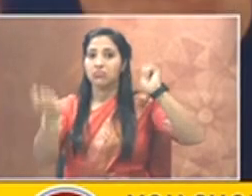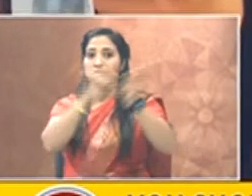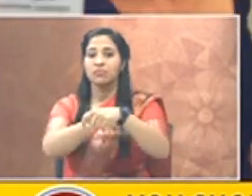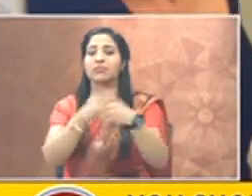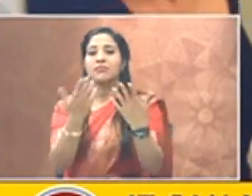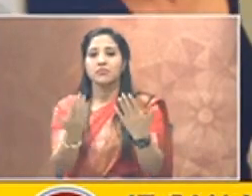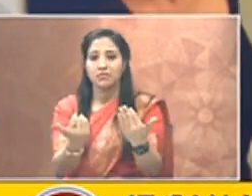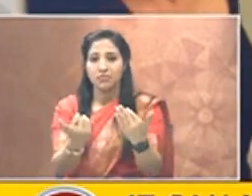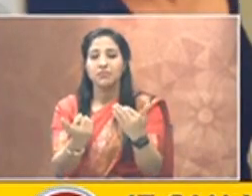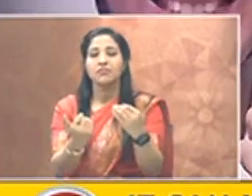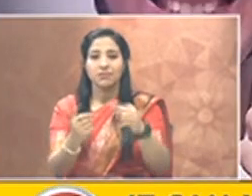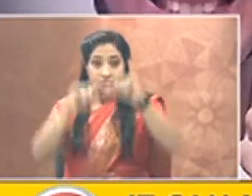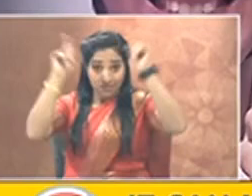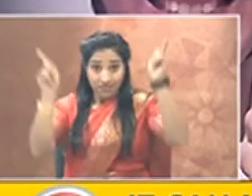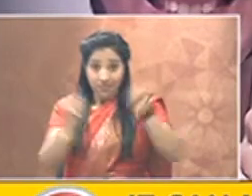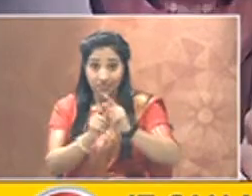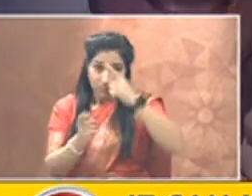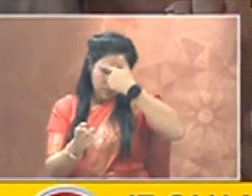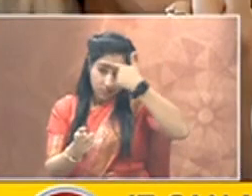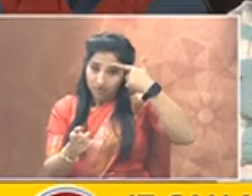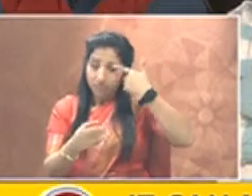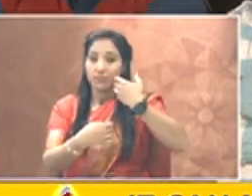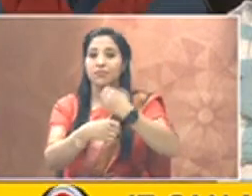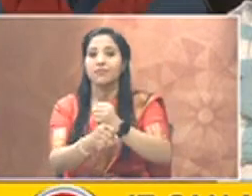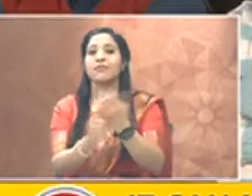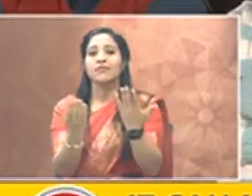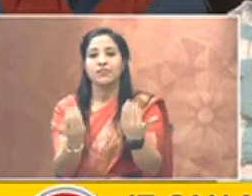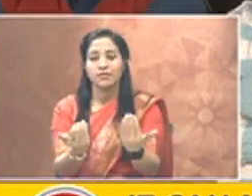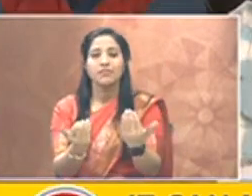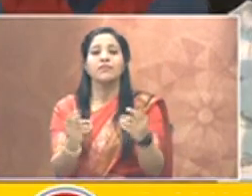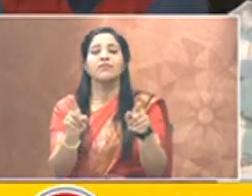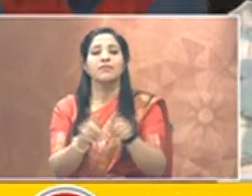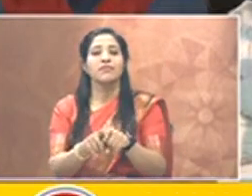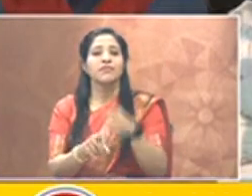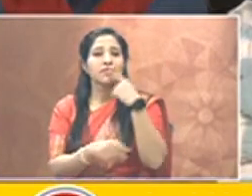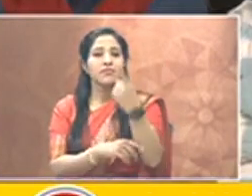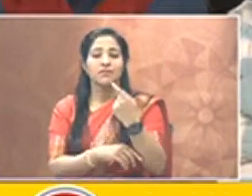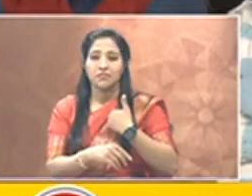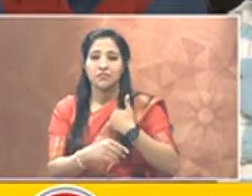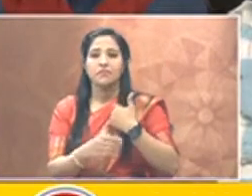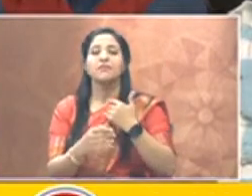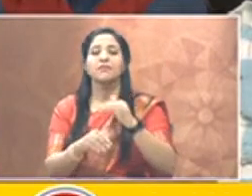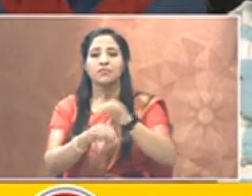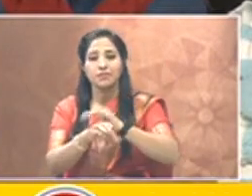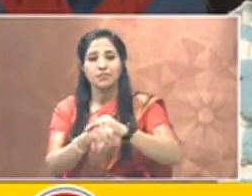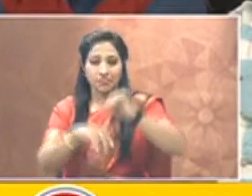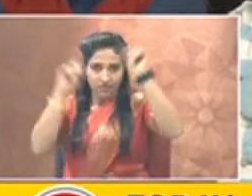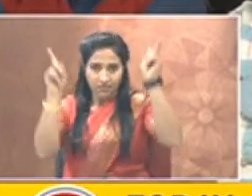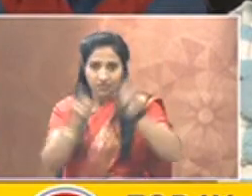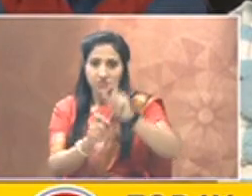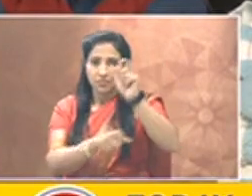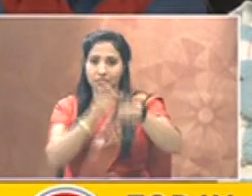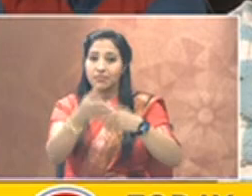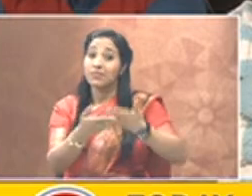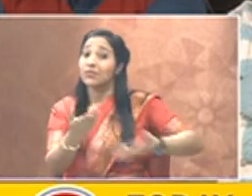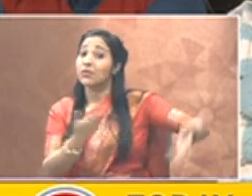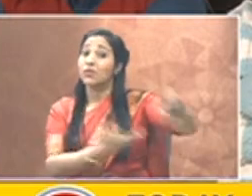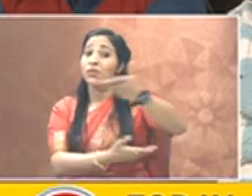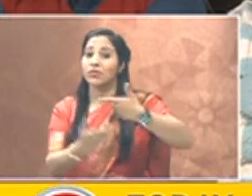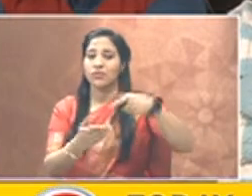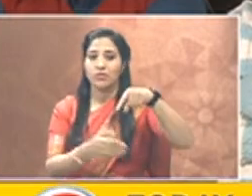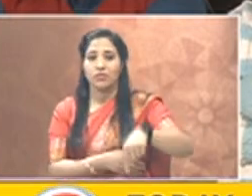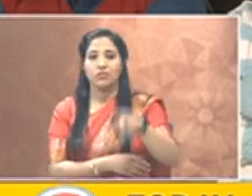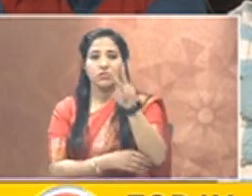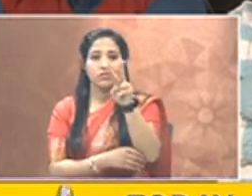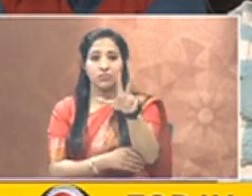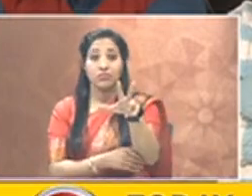है, देश का भाग्य बना सकता है। मेरे प्यारे देशवासियों, आज